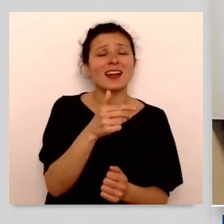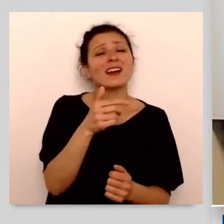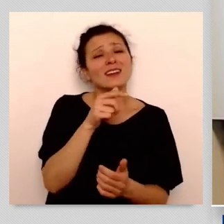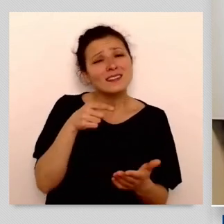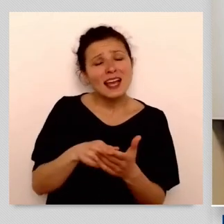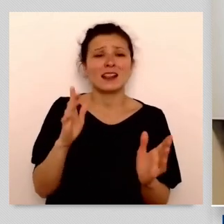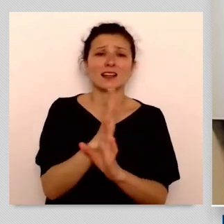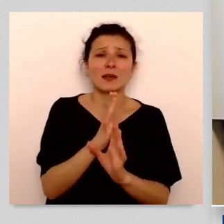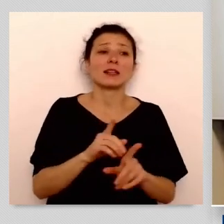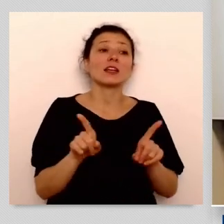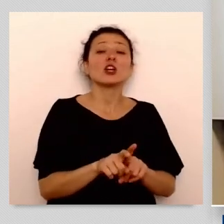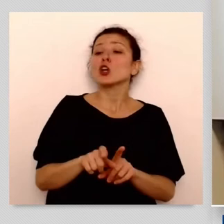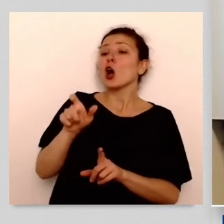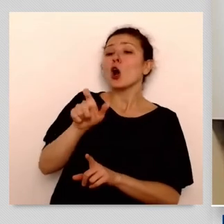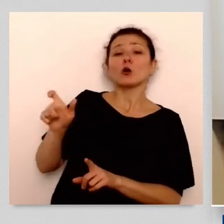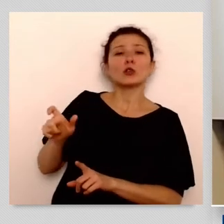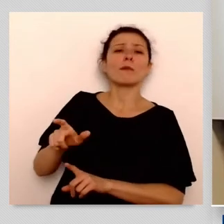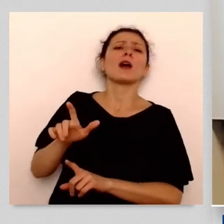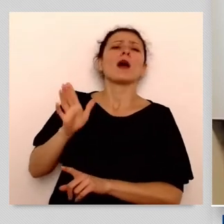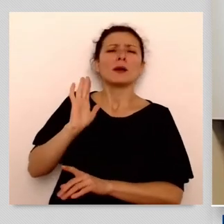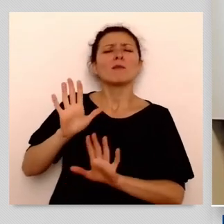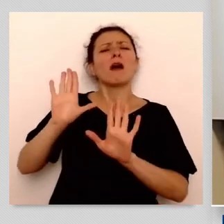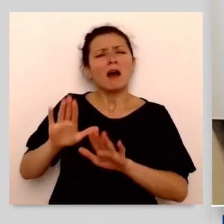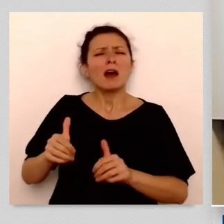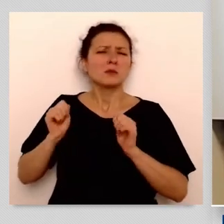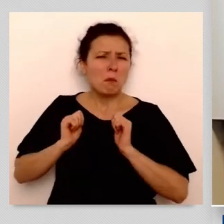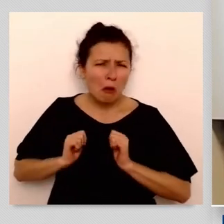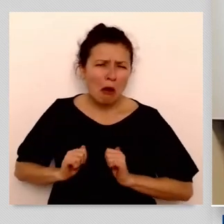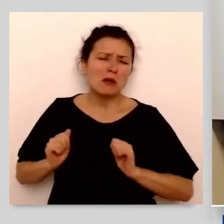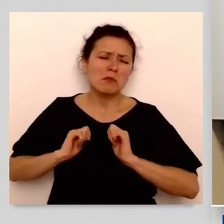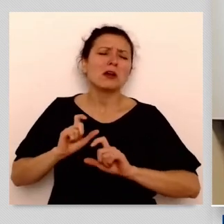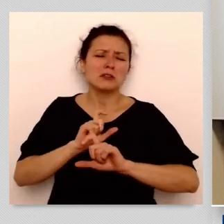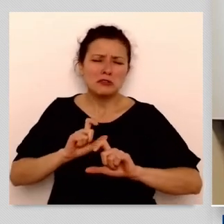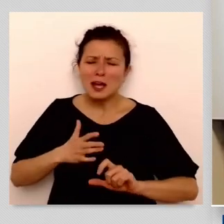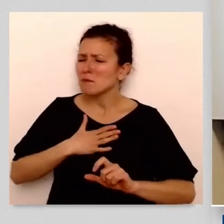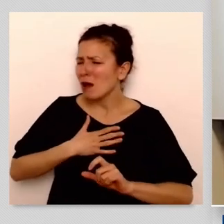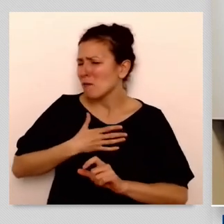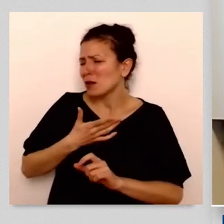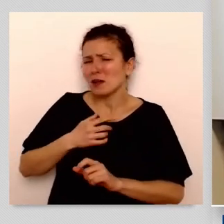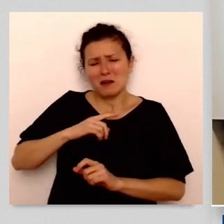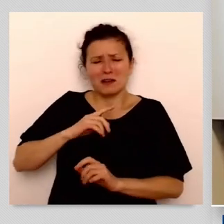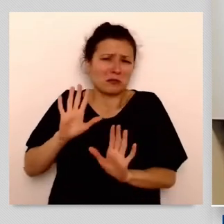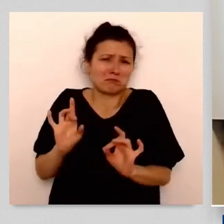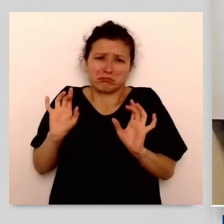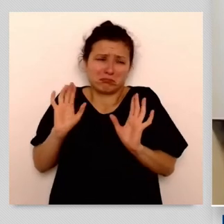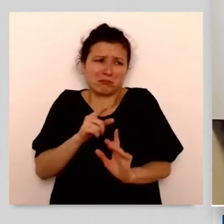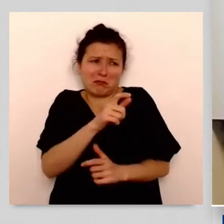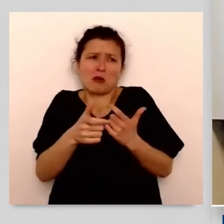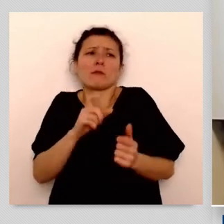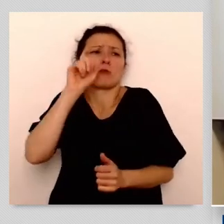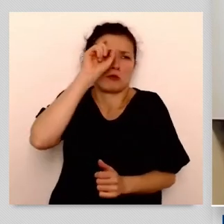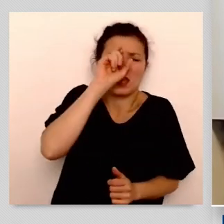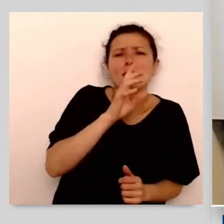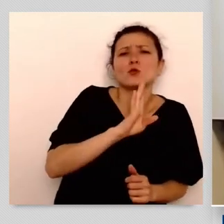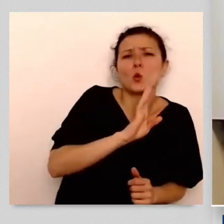klimatycznymi, którzy powiedzą, my mamy jeszcze czas, to nas tak bardzo nie dotyczy, niech robią to Niemcy, niech robią to Stany, niech